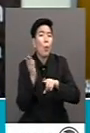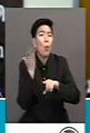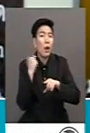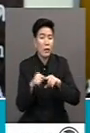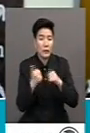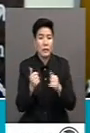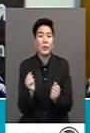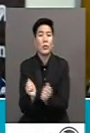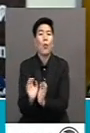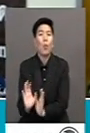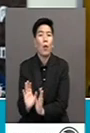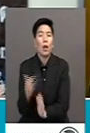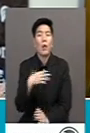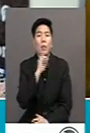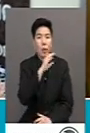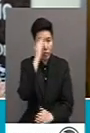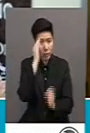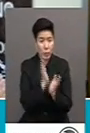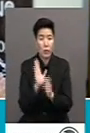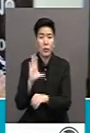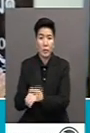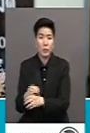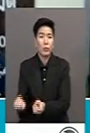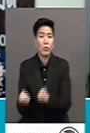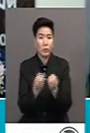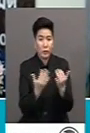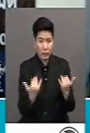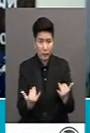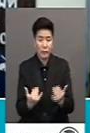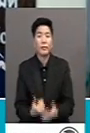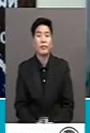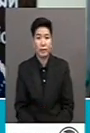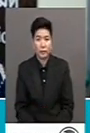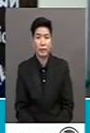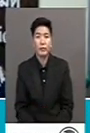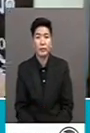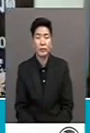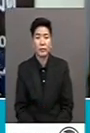ตัวไว้ก่อน ใช่ค่ะ เขาแจ้งหมด ก็ค่ะเขาแจ้งตำรวจเลย